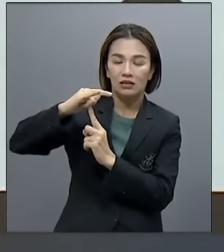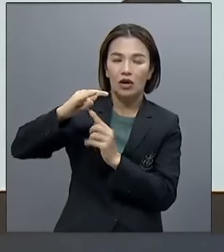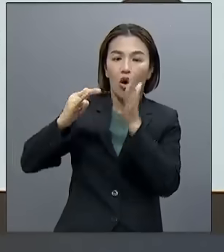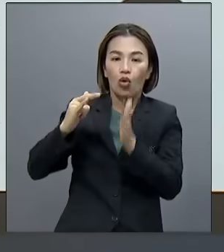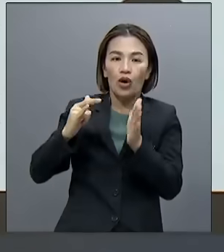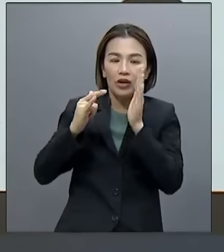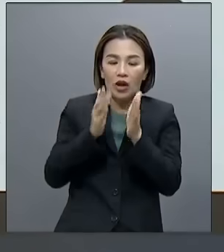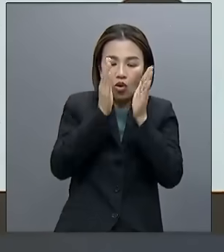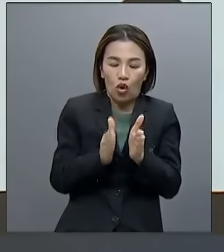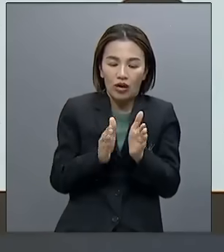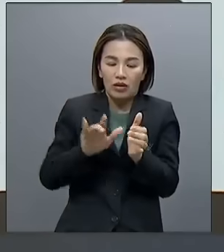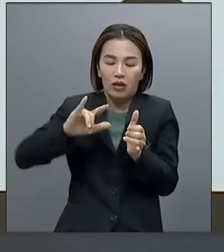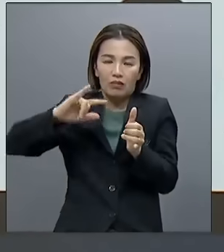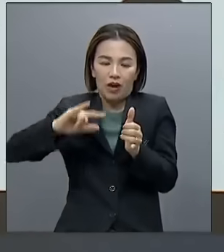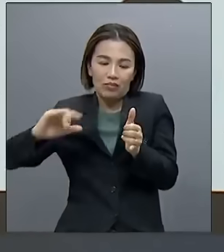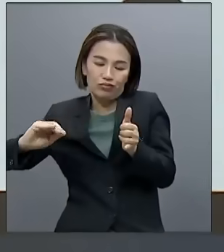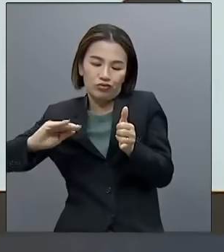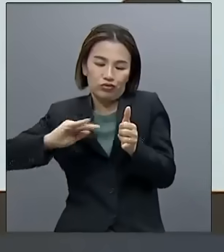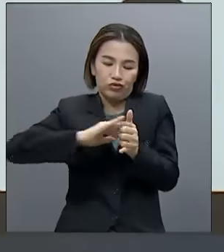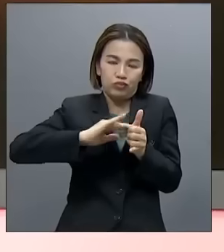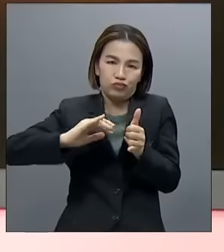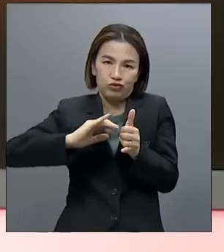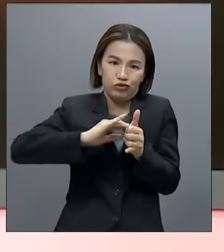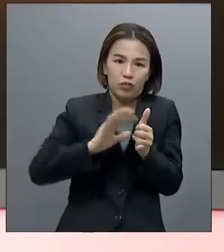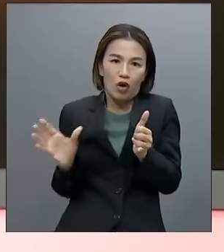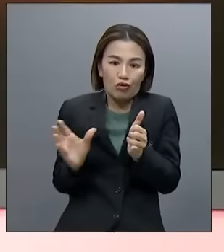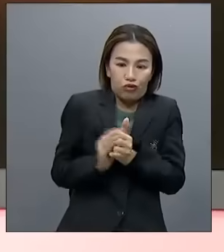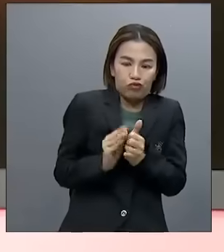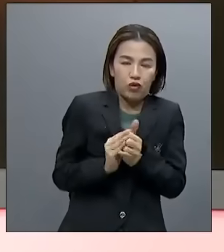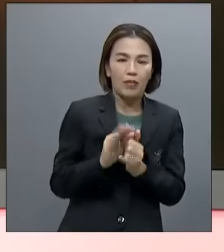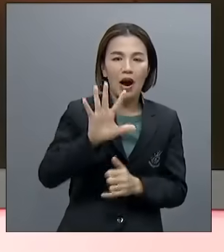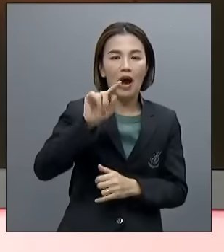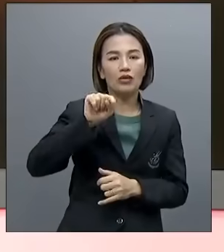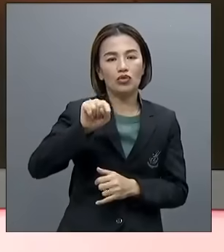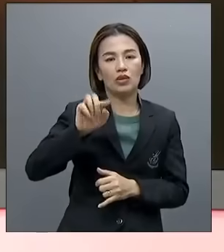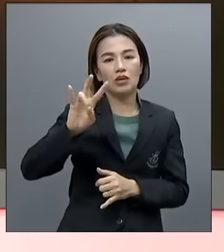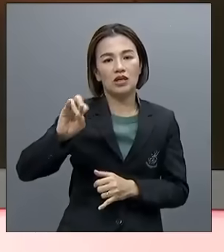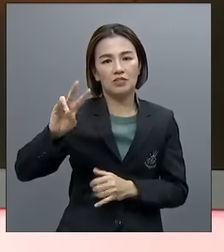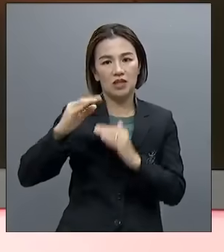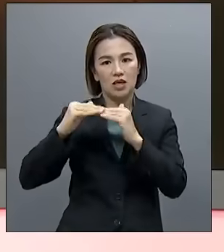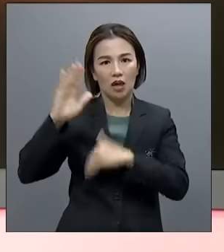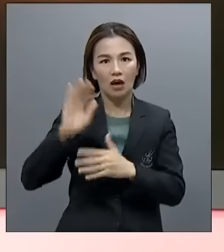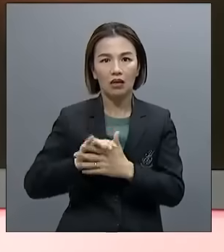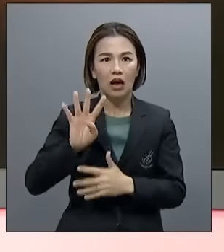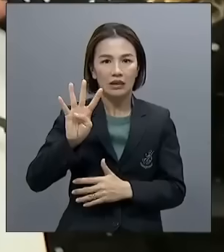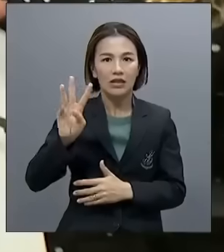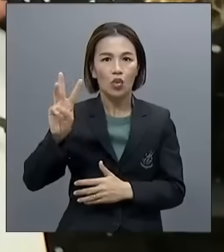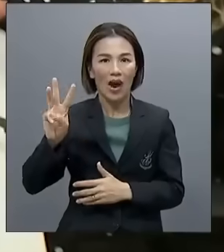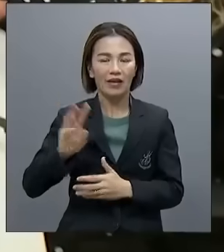ปในร่างกายเนี่ยเพิ่มขึ้นเป็น 5.74 นะคะสูงกว่าเกณฑ์ที่กำหนดเอาไว้4วัตต์ต่อกิโลกรัม